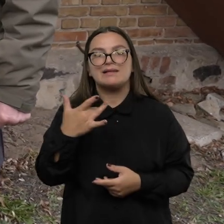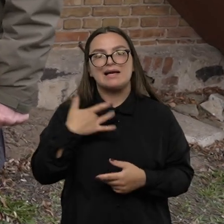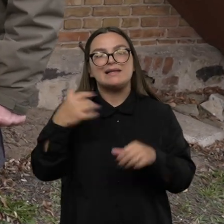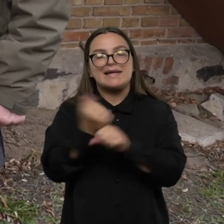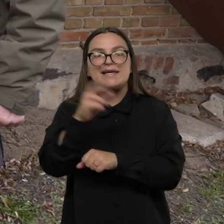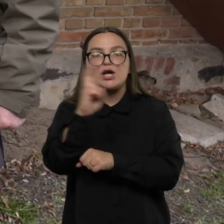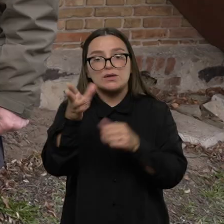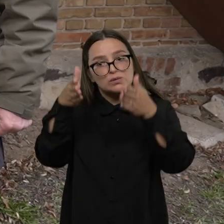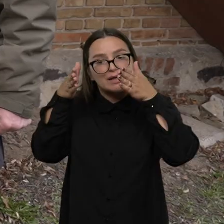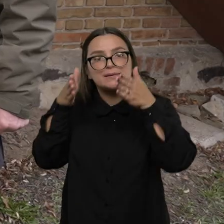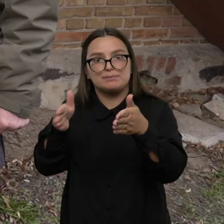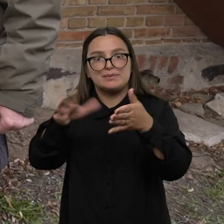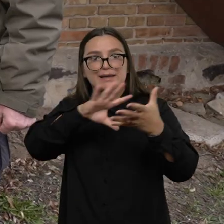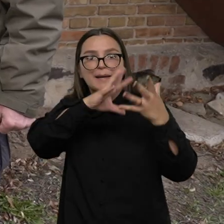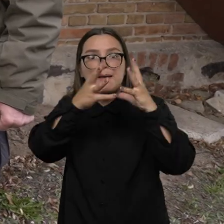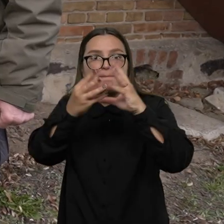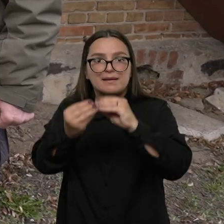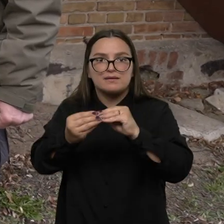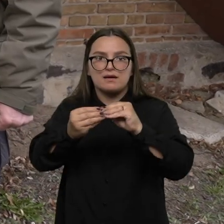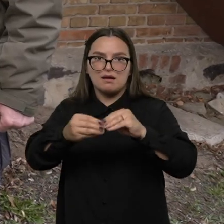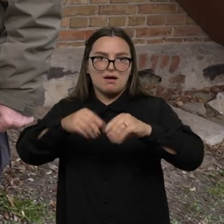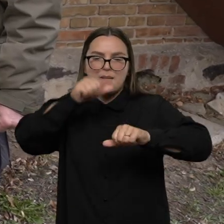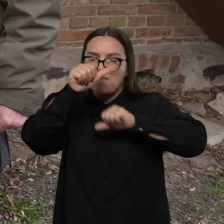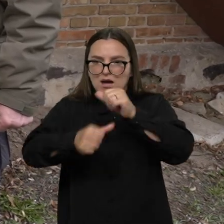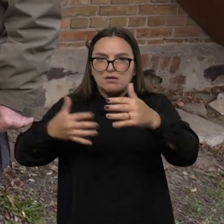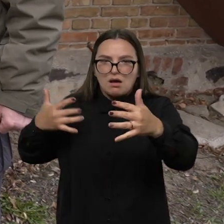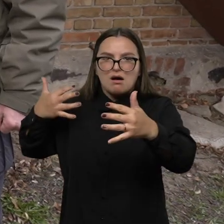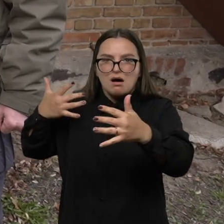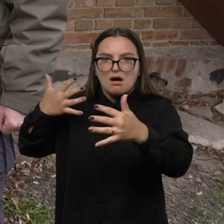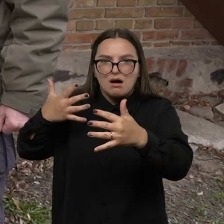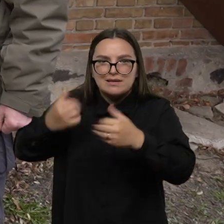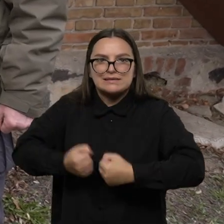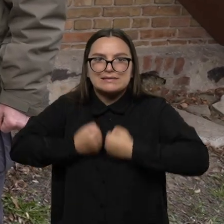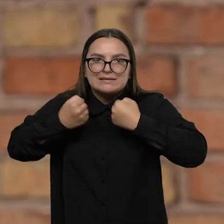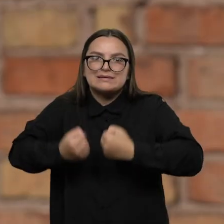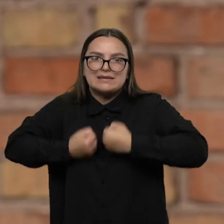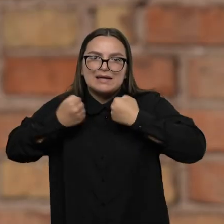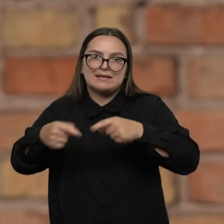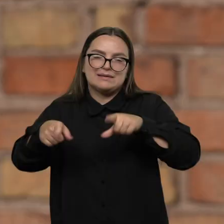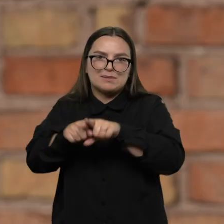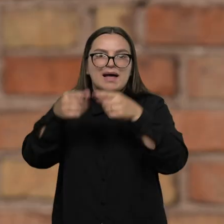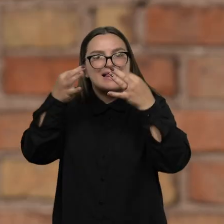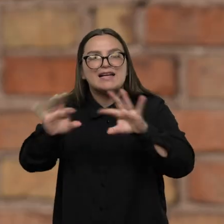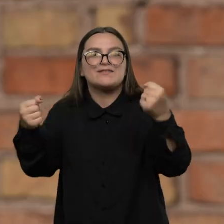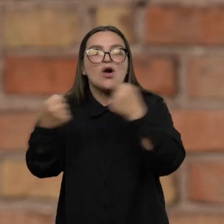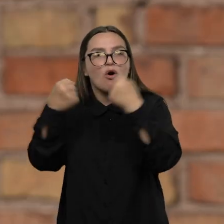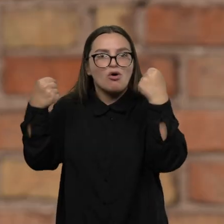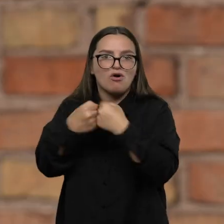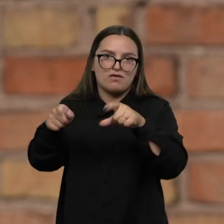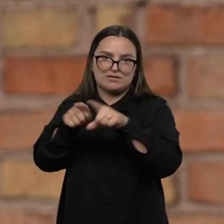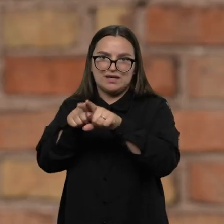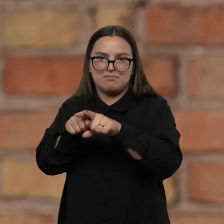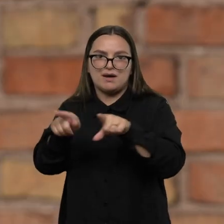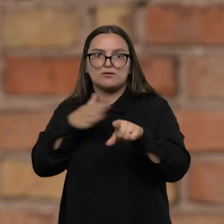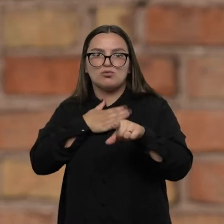turime koncentruotis į tą rezultatą, kurį bendrai per ilgus metus ir Lietuvos laisvės kovotojai ir